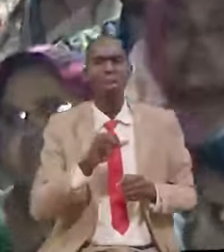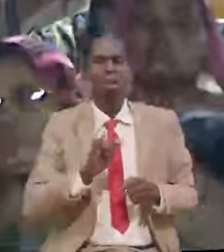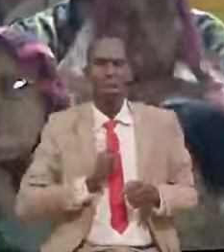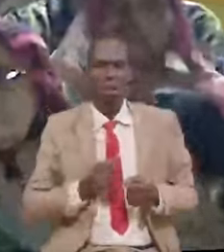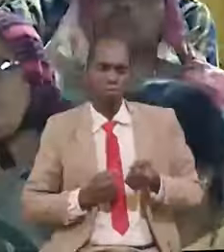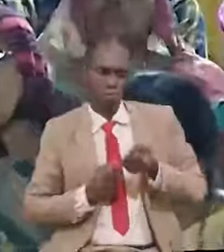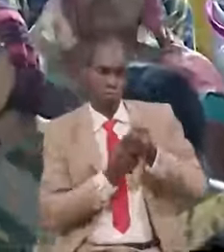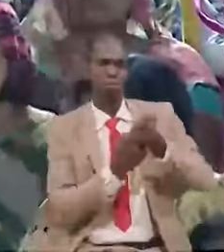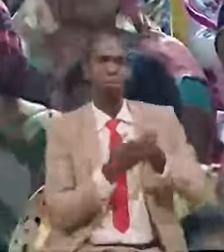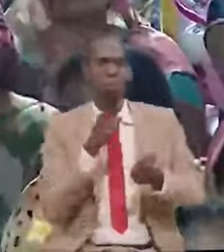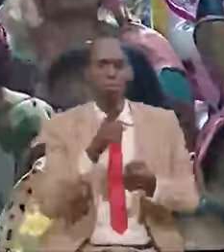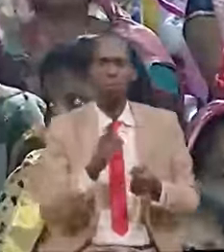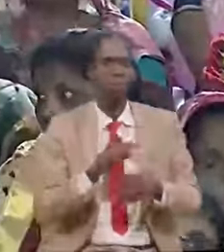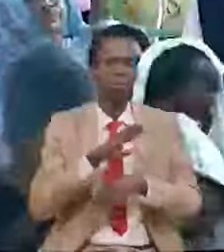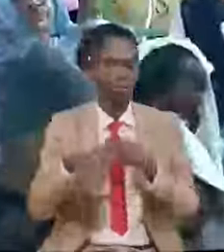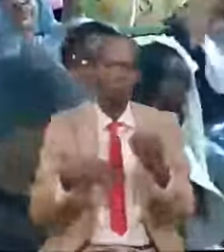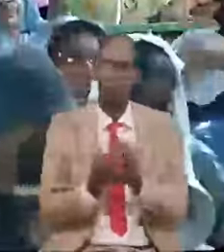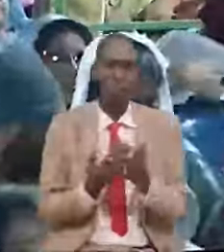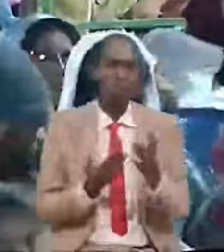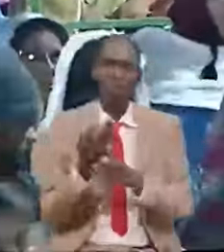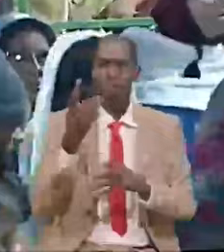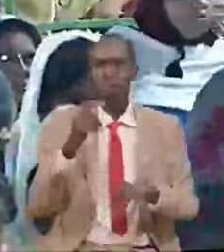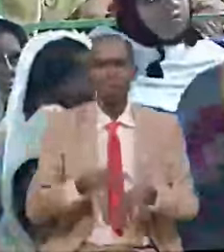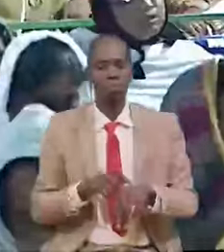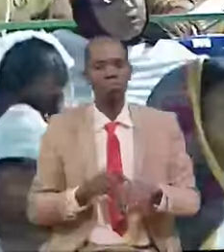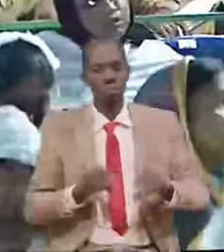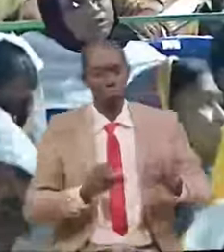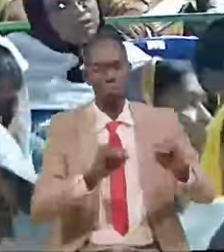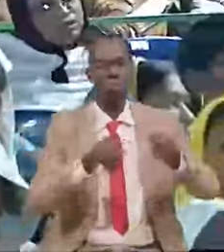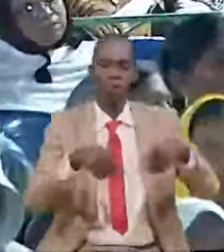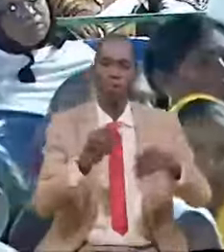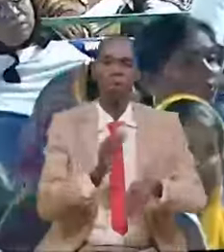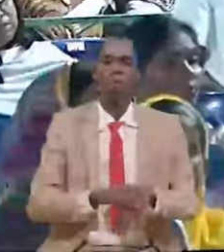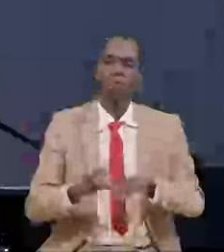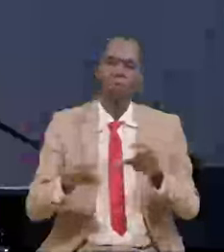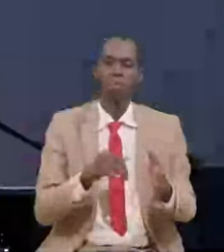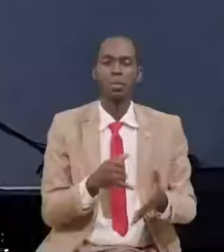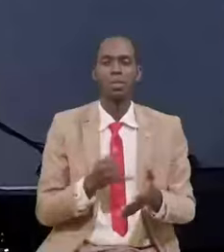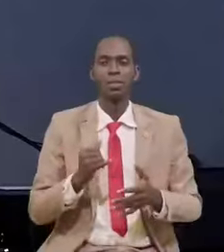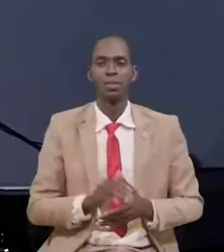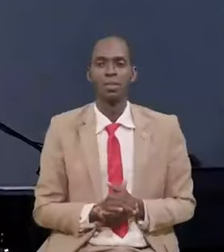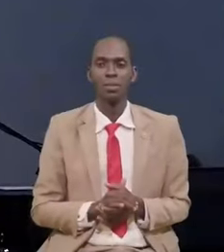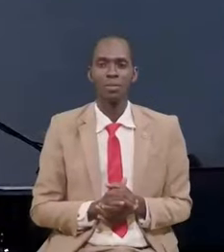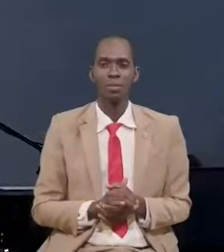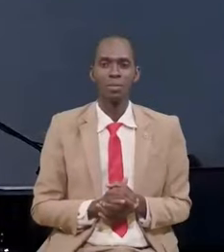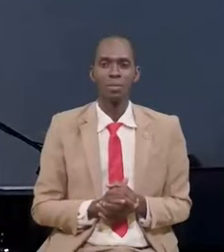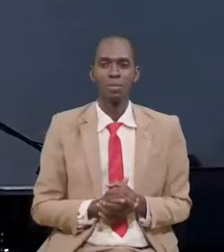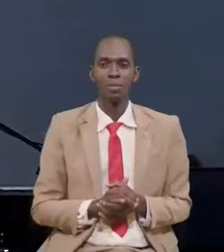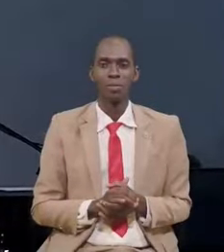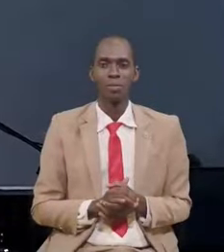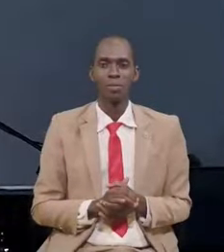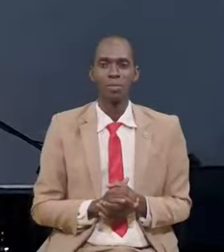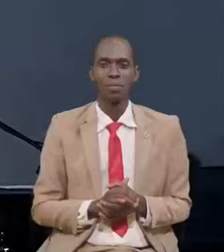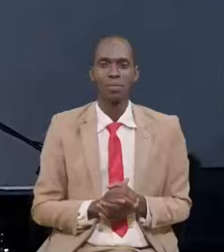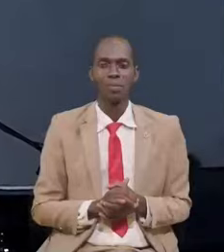Et Jésus dit, ah Père Céleste, je veux le bénir, je veux le transformer, je veux faire du bien. Dieu le Père dit, oui, je suis avec toi partout